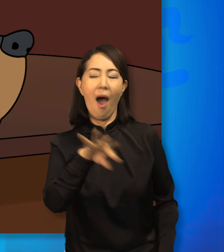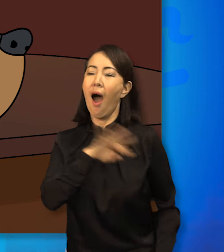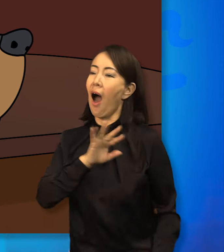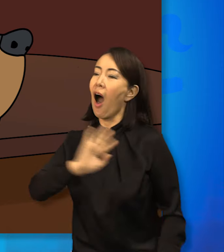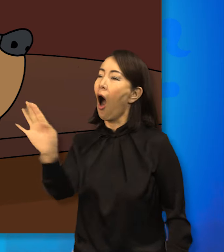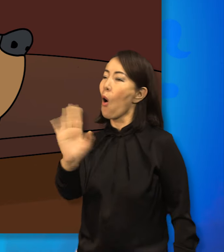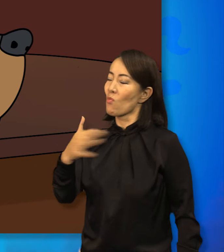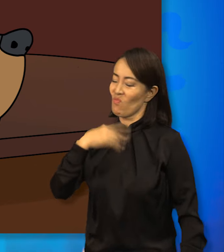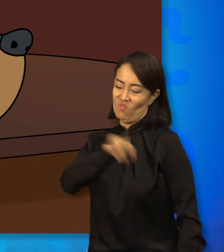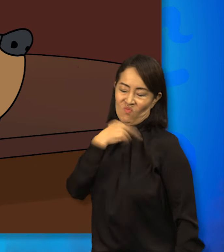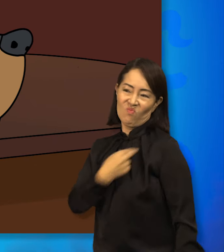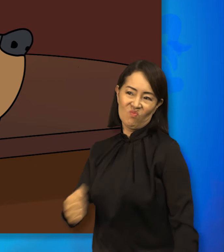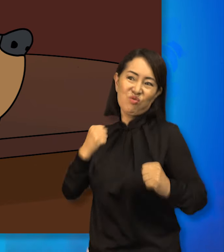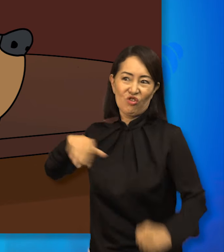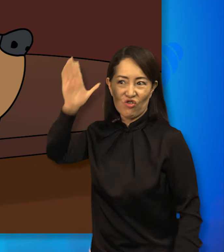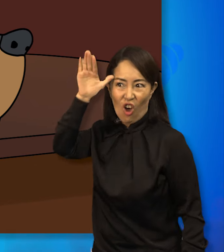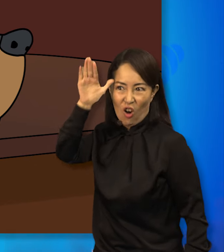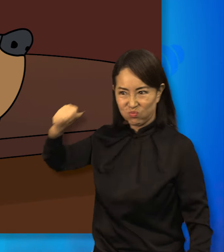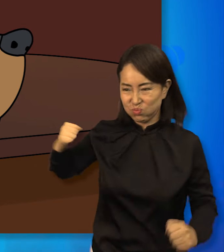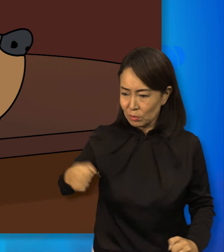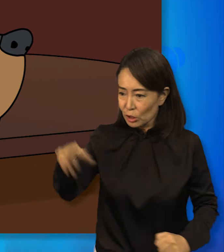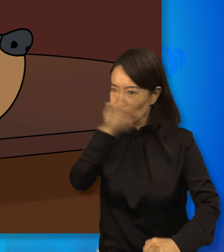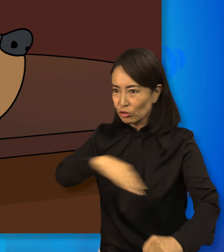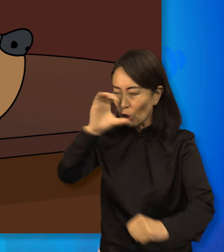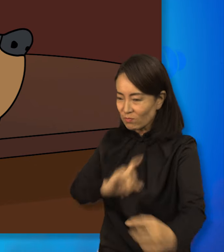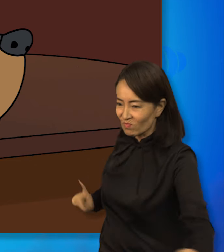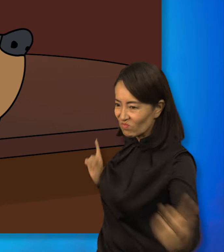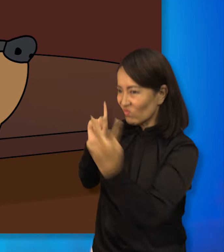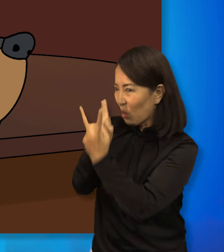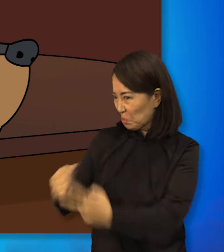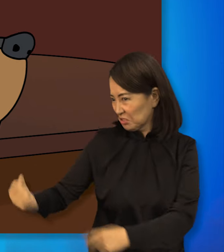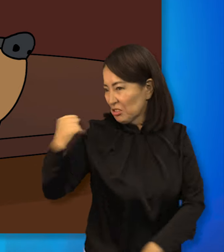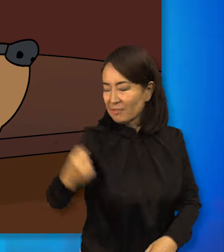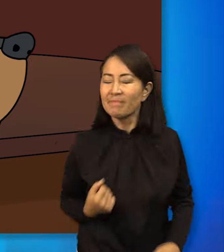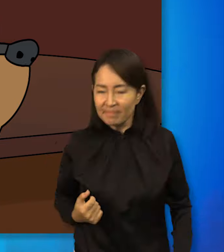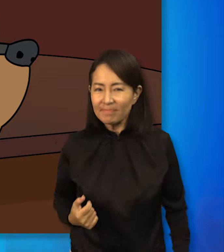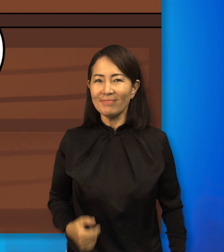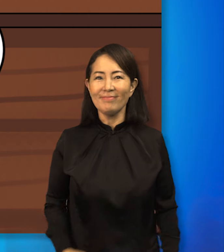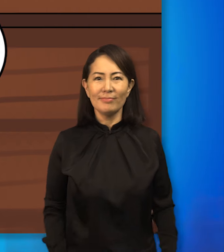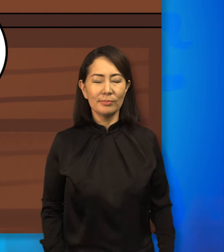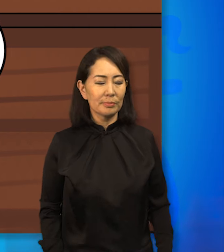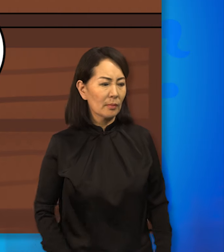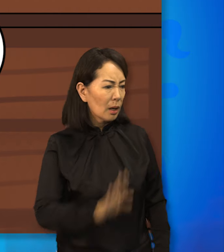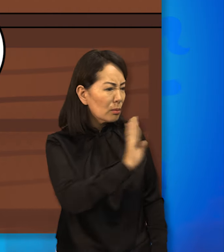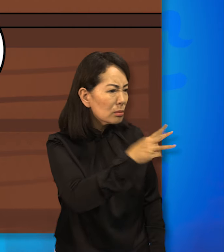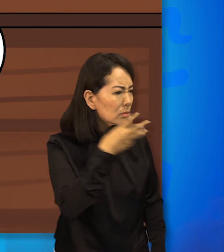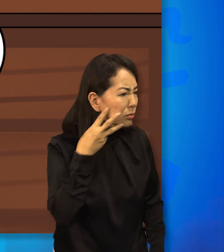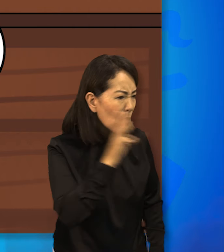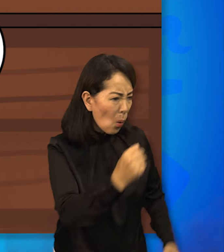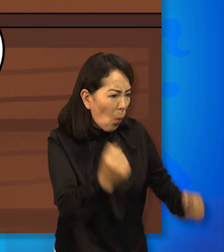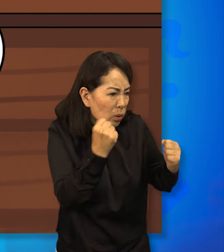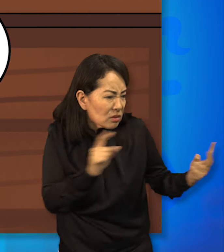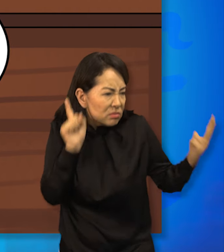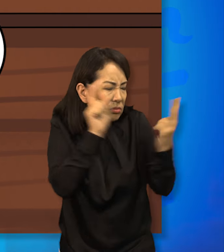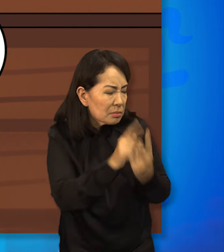Зүгээр юм уу да засахнаа. Аюултай юм шүү. Санаа зовлтгүй дээ. Чоннууд их хиймэртэй сүрлэг амьтад юм болохоор